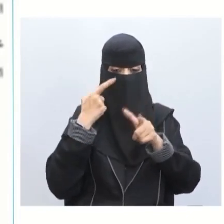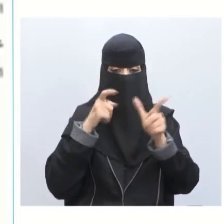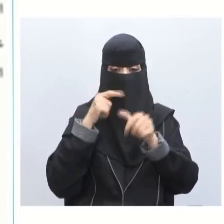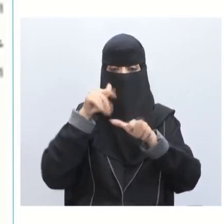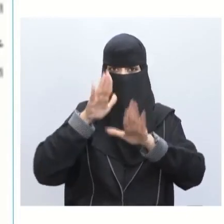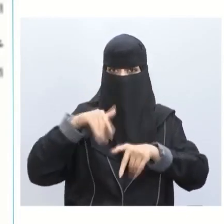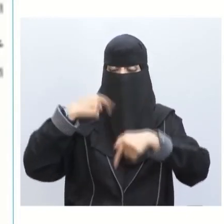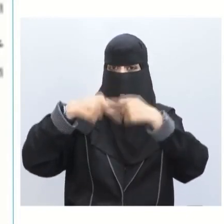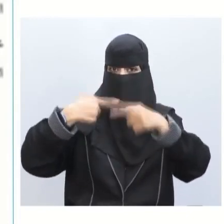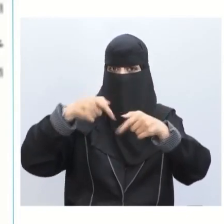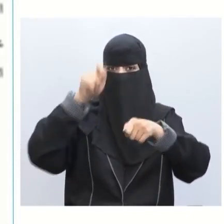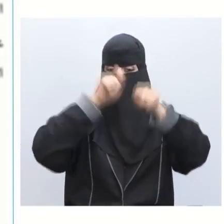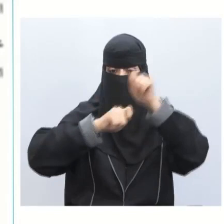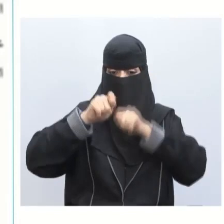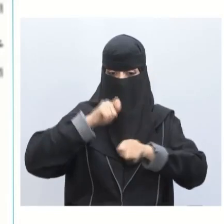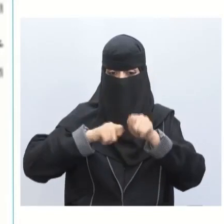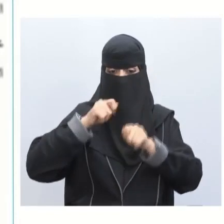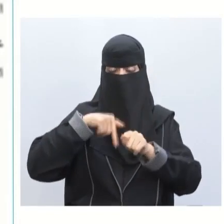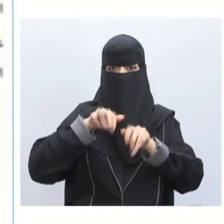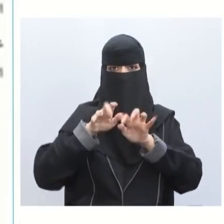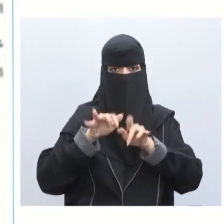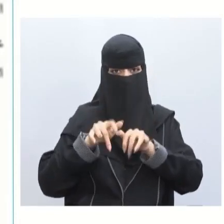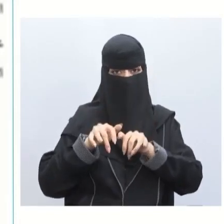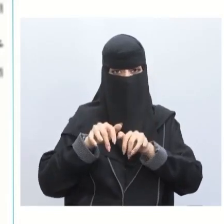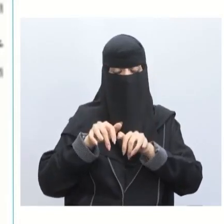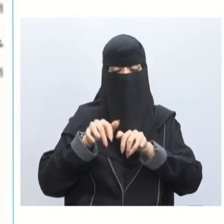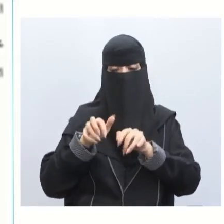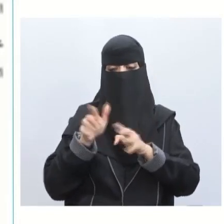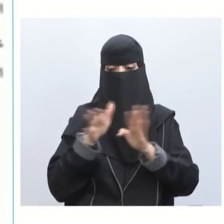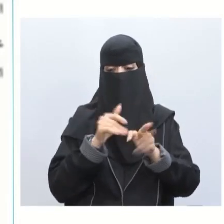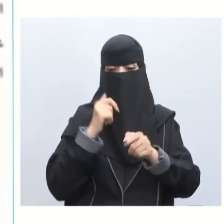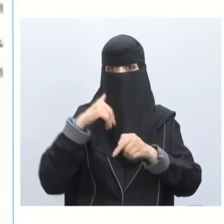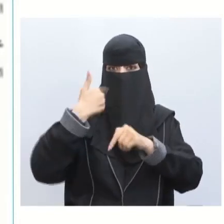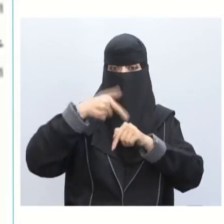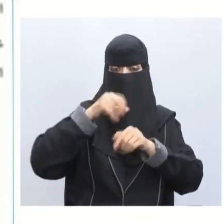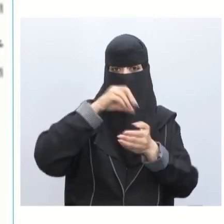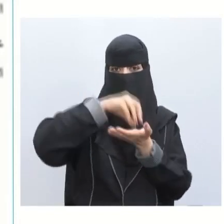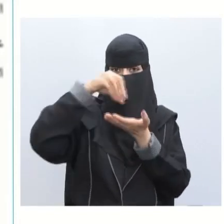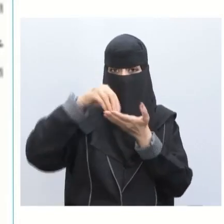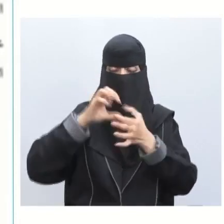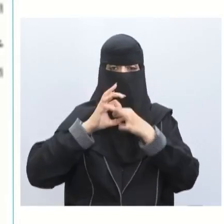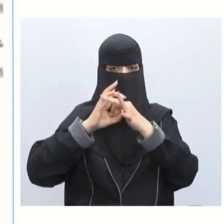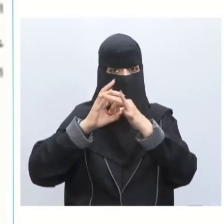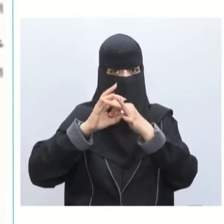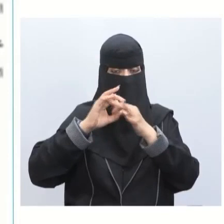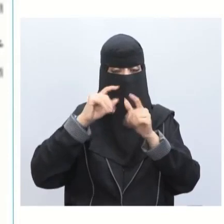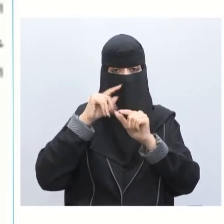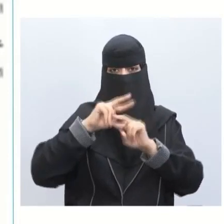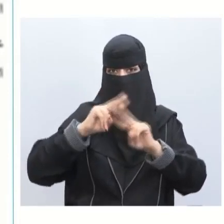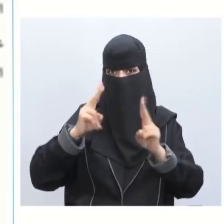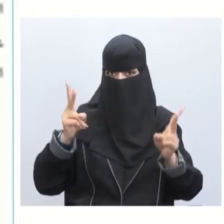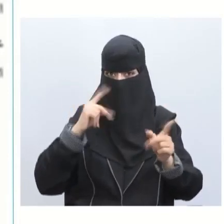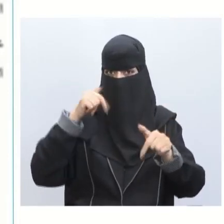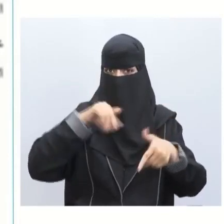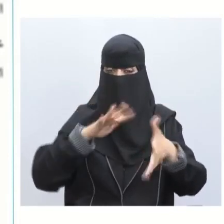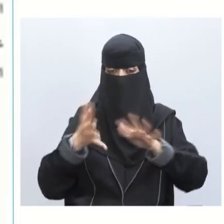ويحدث هذا التنمر باستخدام الاجهزه الرقميه عبر وسائل التواصل الاجتماعي او